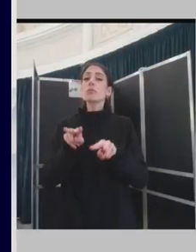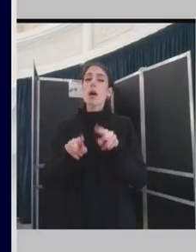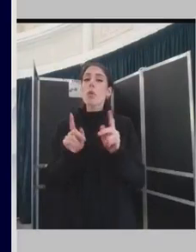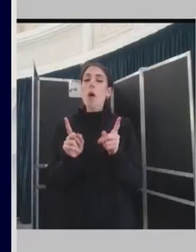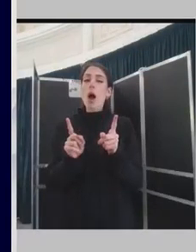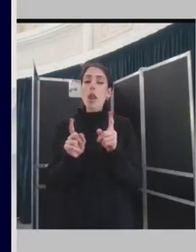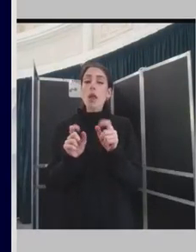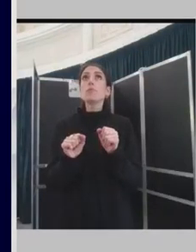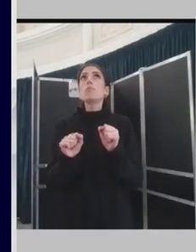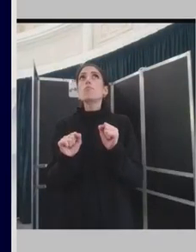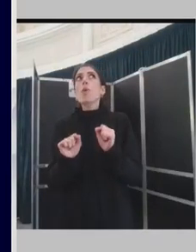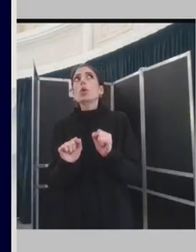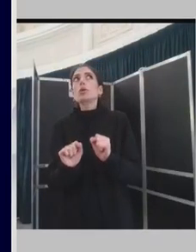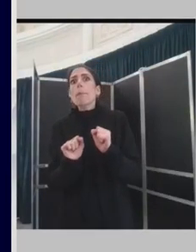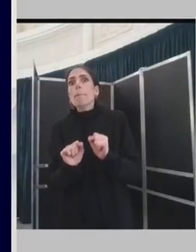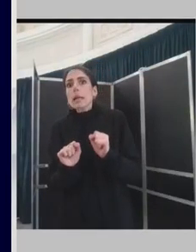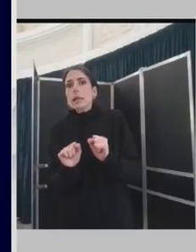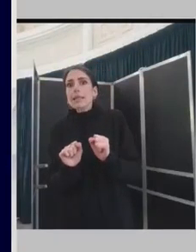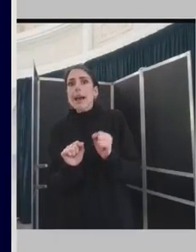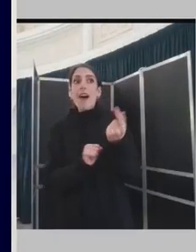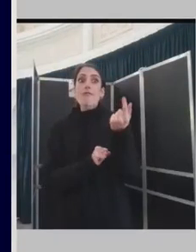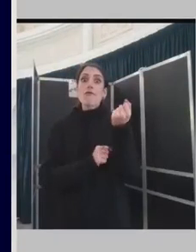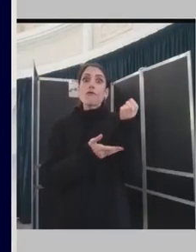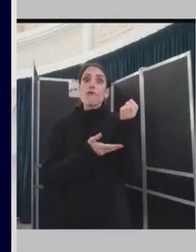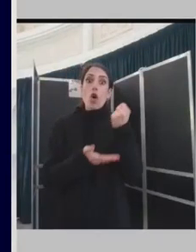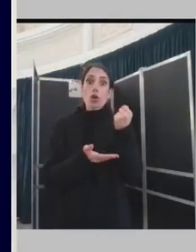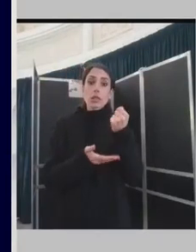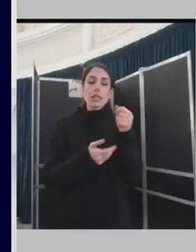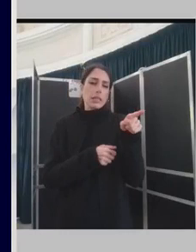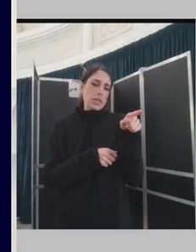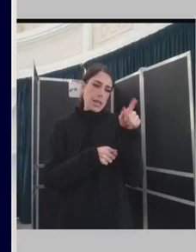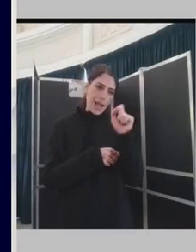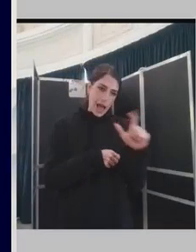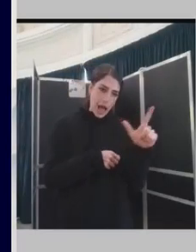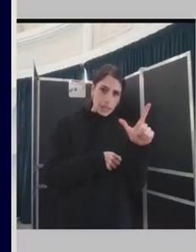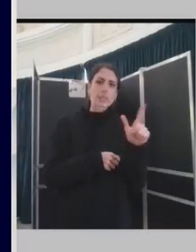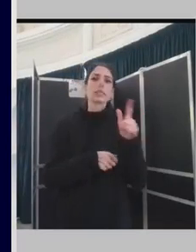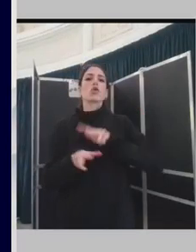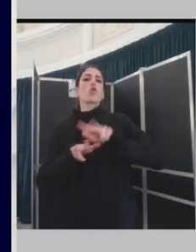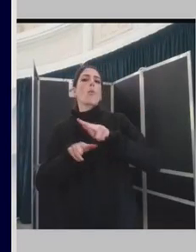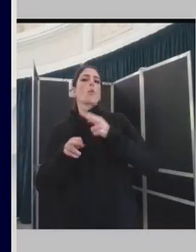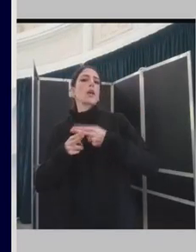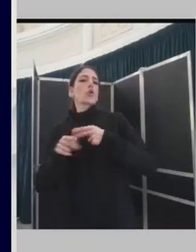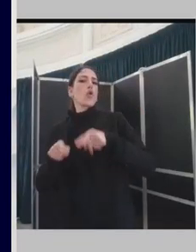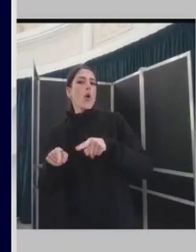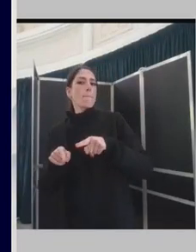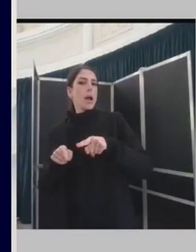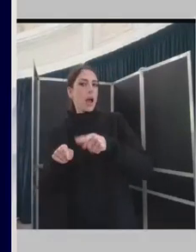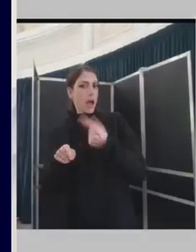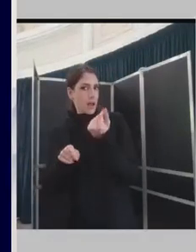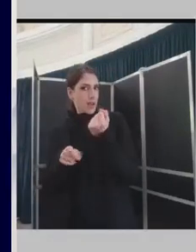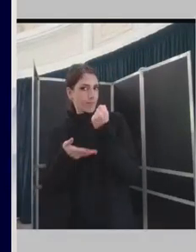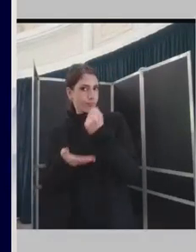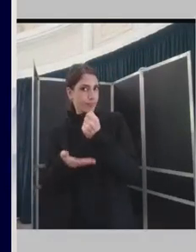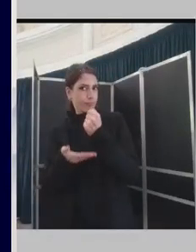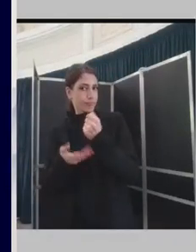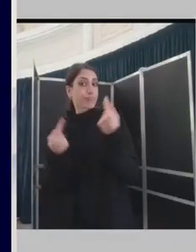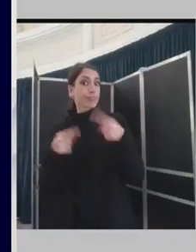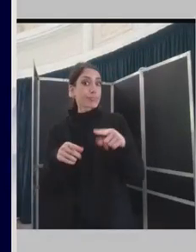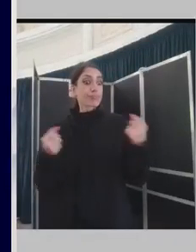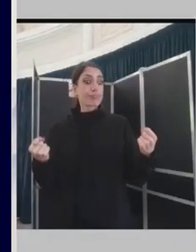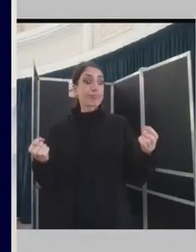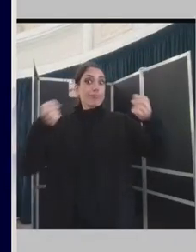e del Comune di Roma per realizzare un primo esperimento a Roma di quartiere cardioprotetto, cosa che noi